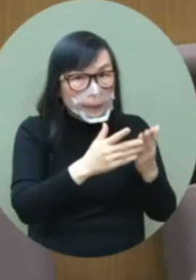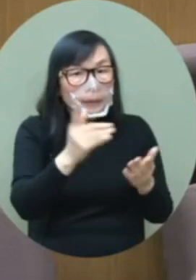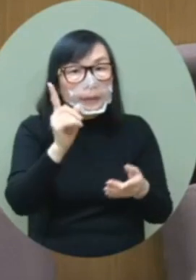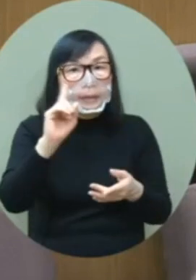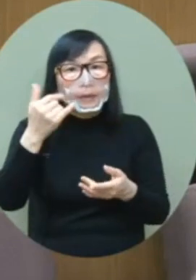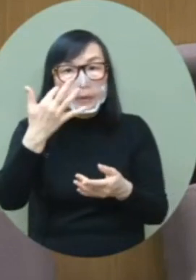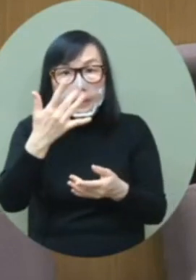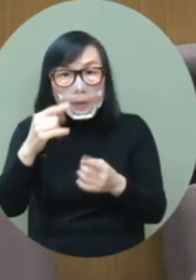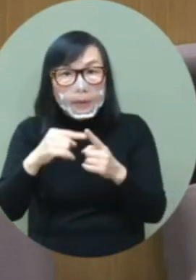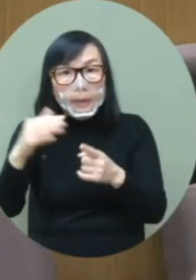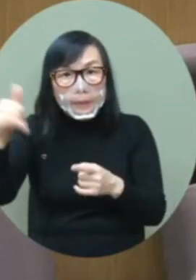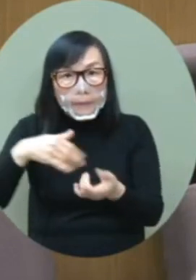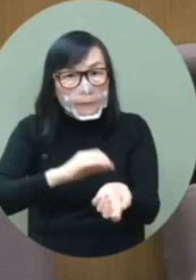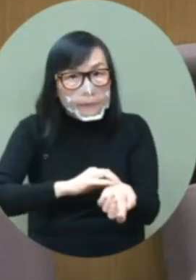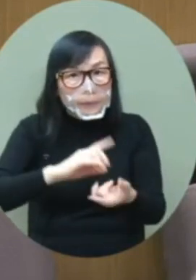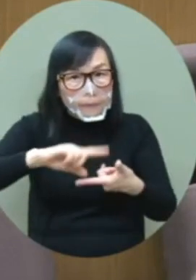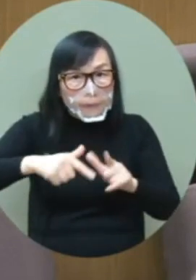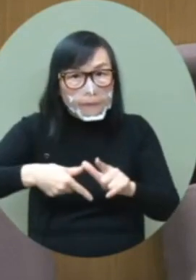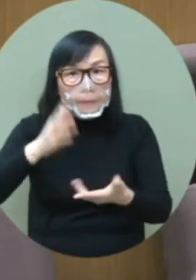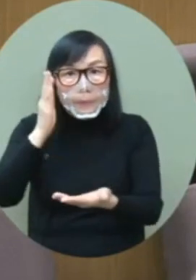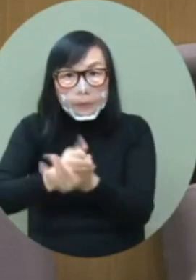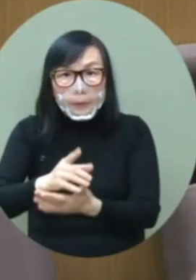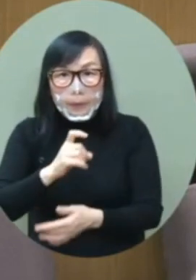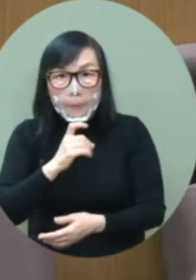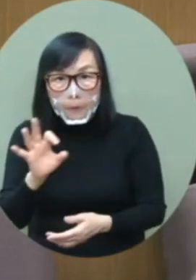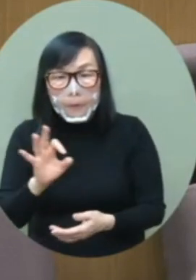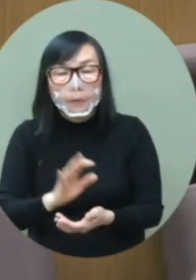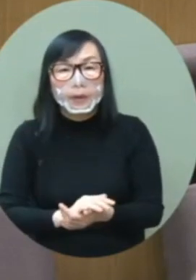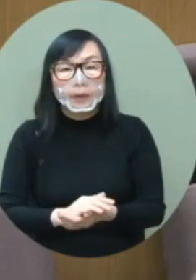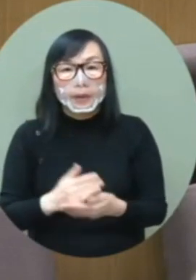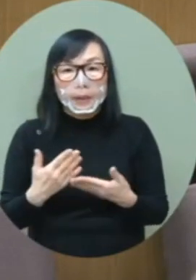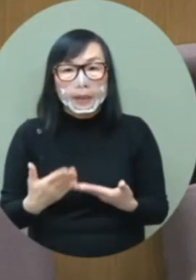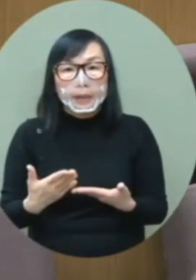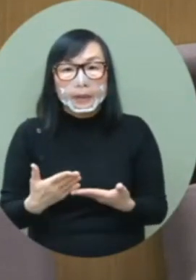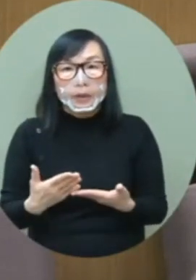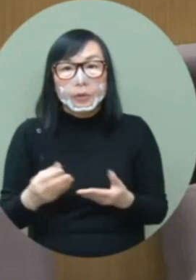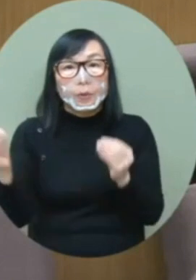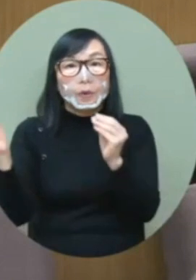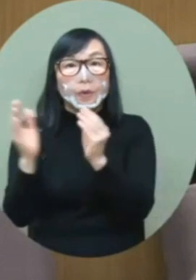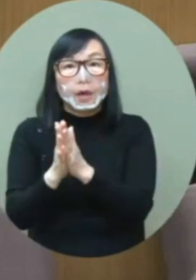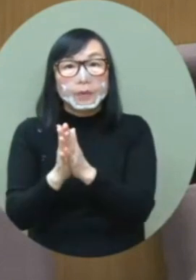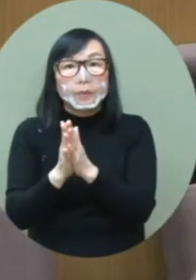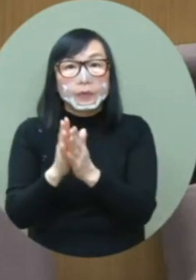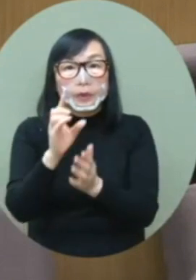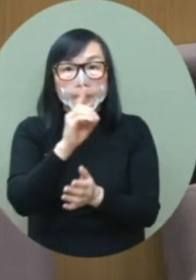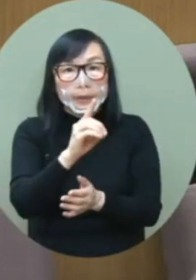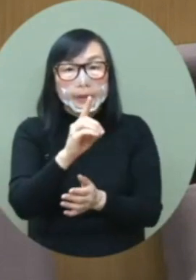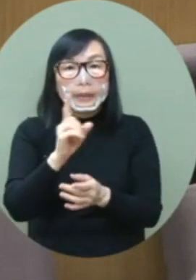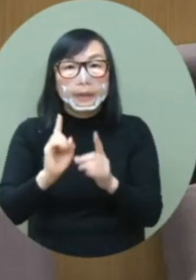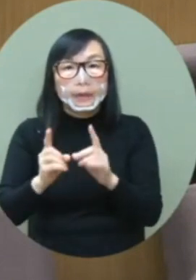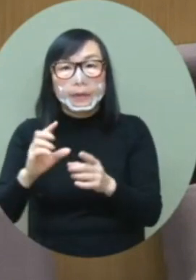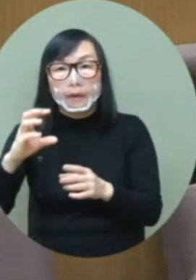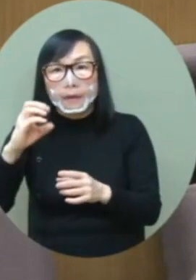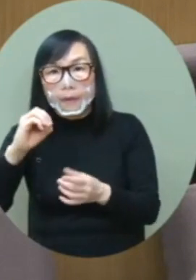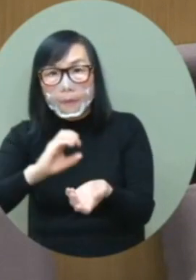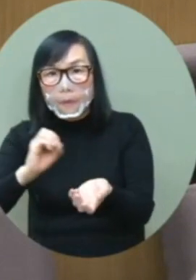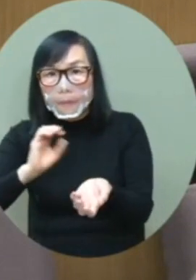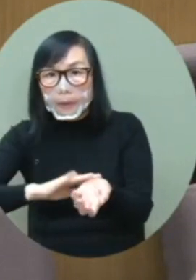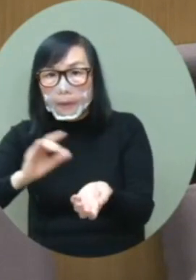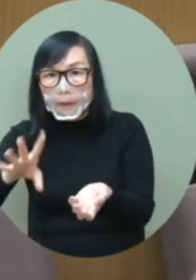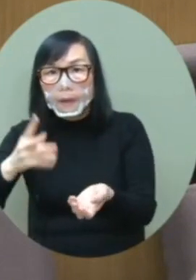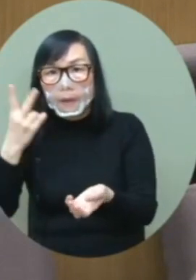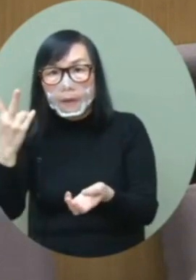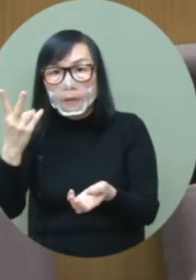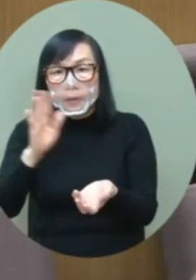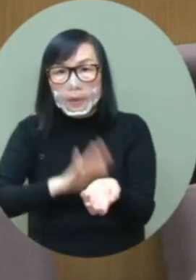多人？治疗方式会唔会有唔同啦？其实都想问翻咧，如果感染呢个 Delta 同埋 Omicron？康復之後，兩